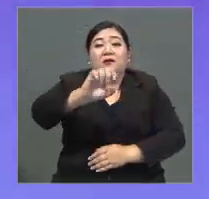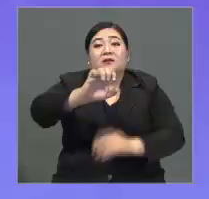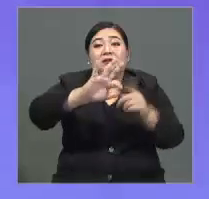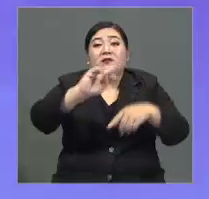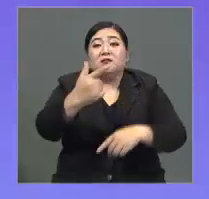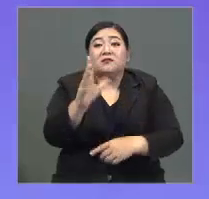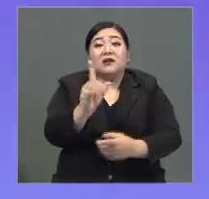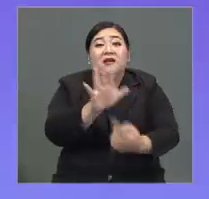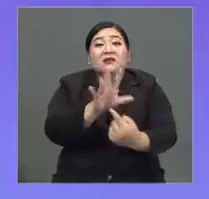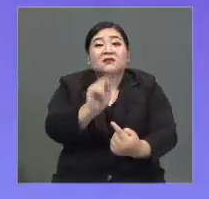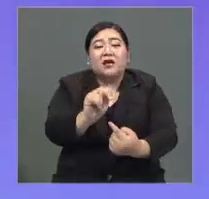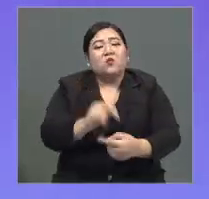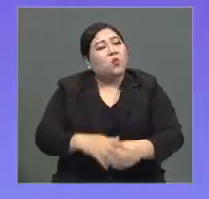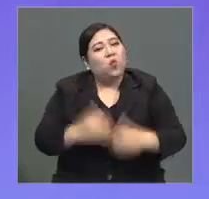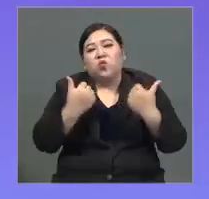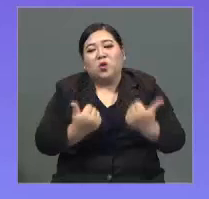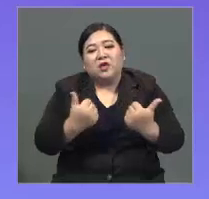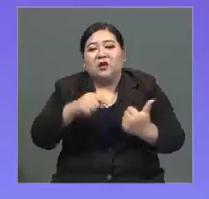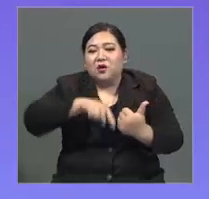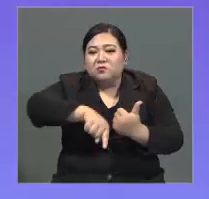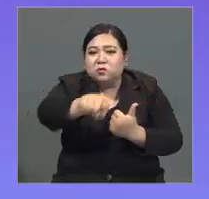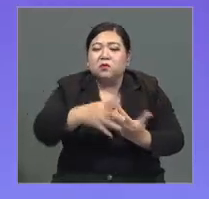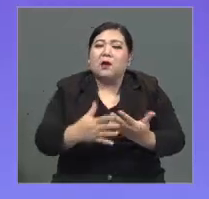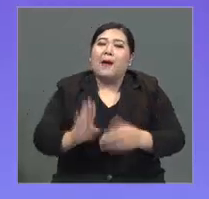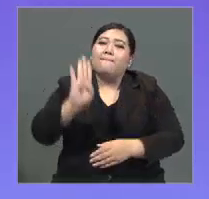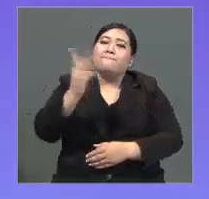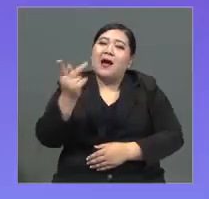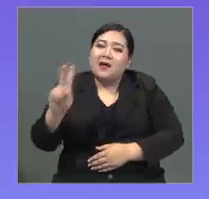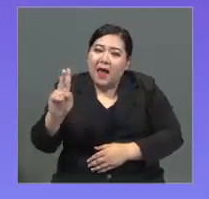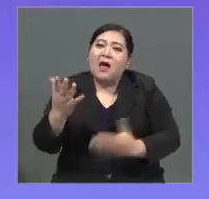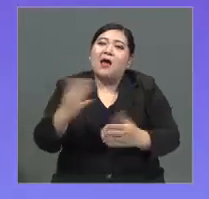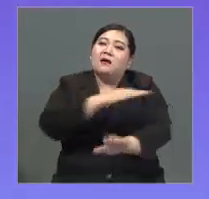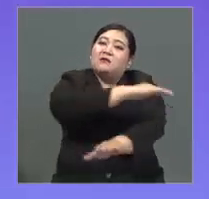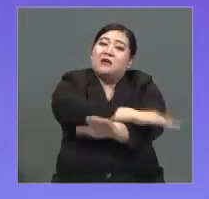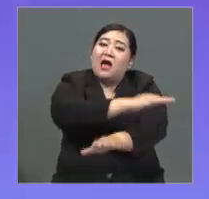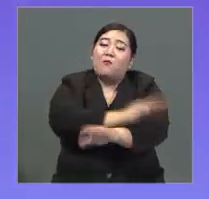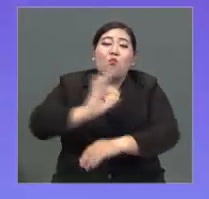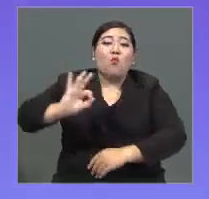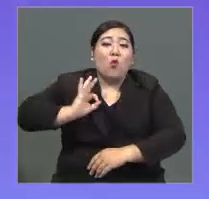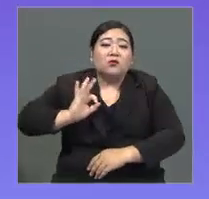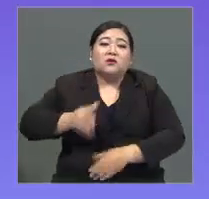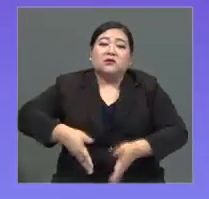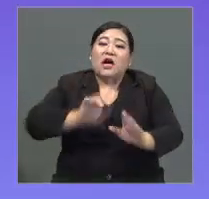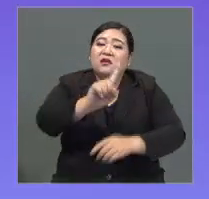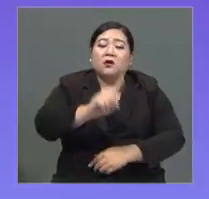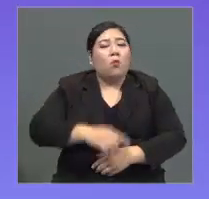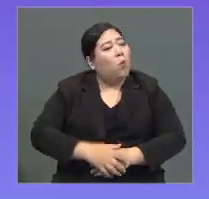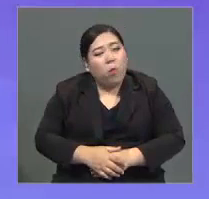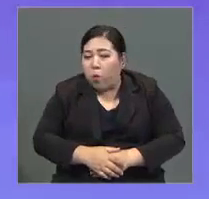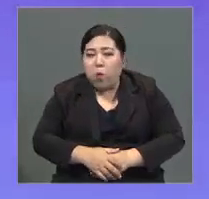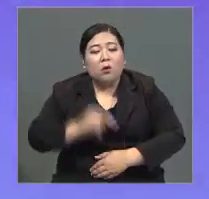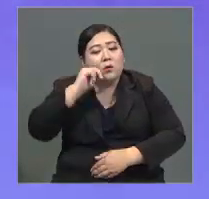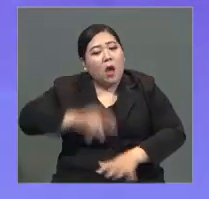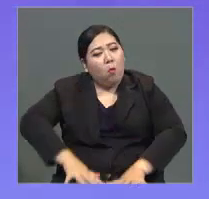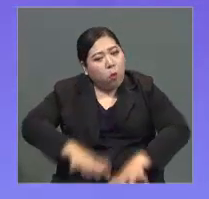าตอนนี้โดยเฉพาะไปทางรวมไปถึงบังแร์แยกพุทมนทนสายหนึ่งน้ำ